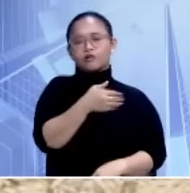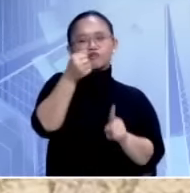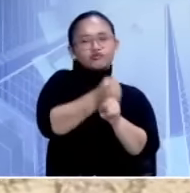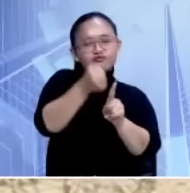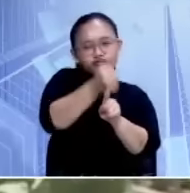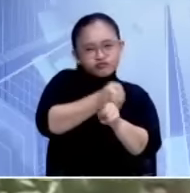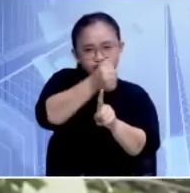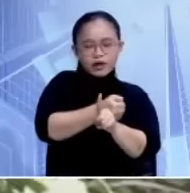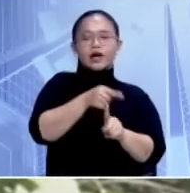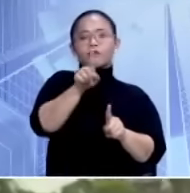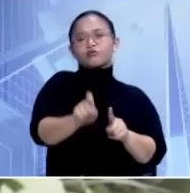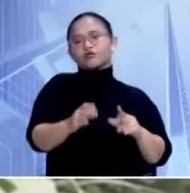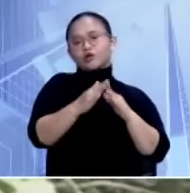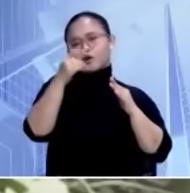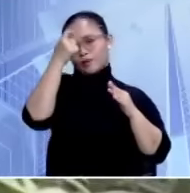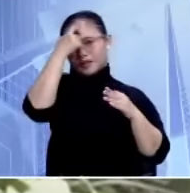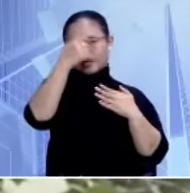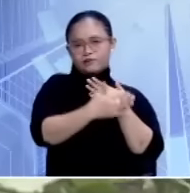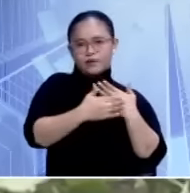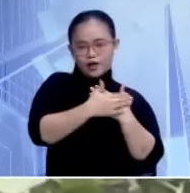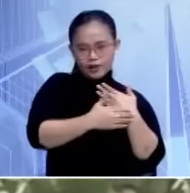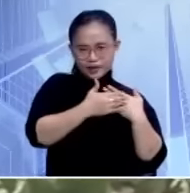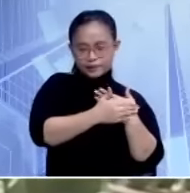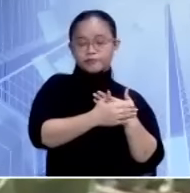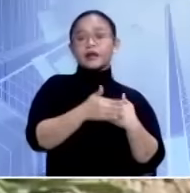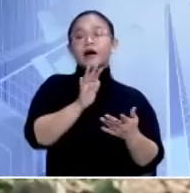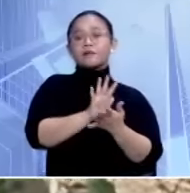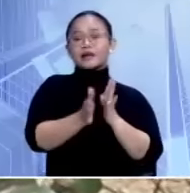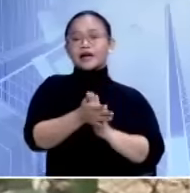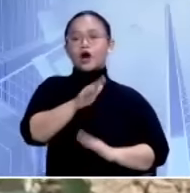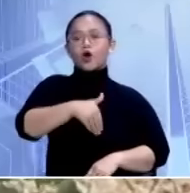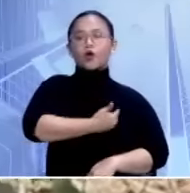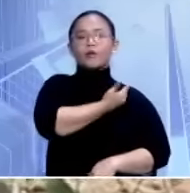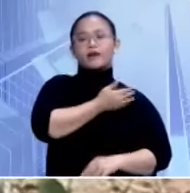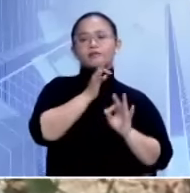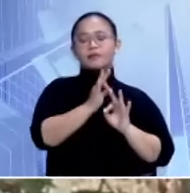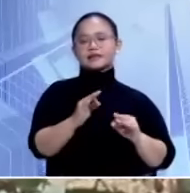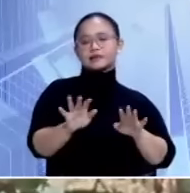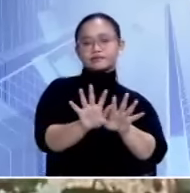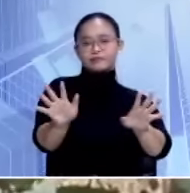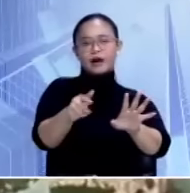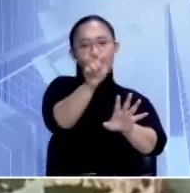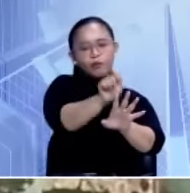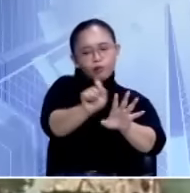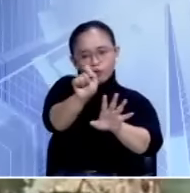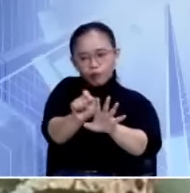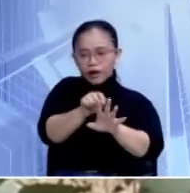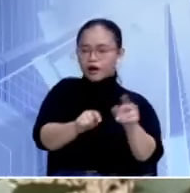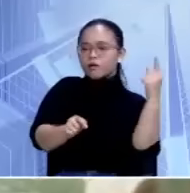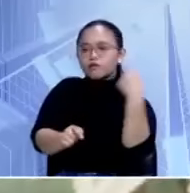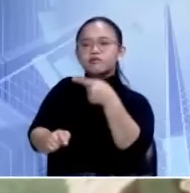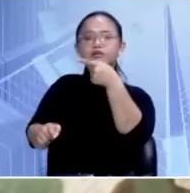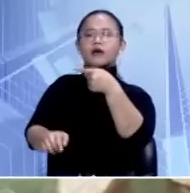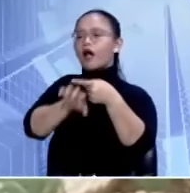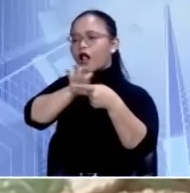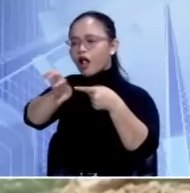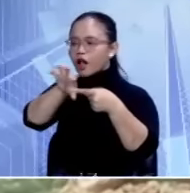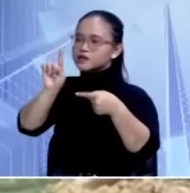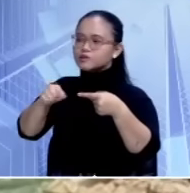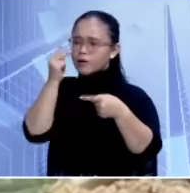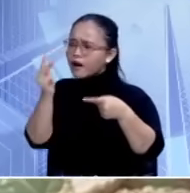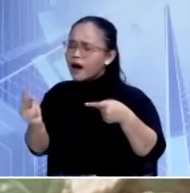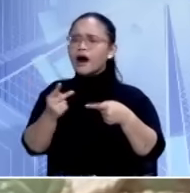rumah sakit. Sebelumnya pelaku ditegur korban saat sedang membersihkan pagar hidup yang menjadi batas tanah. Ia